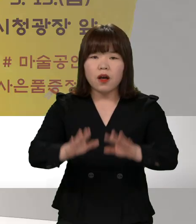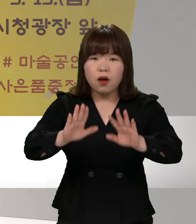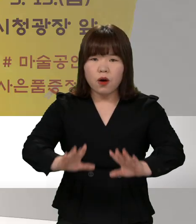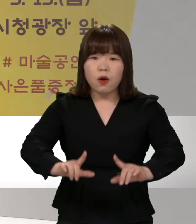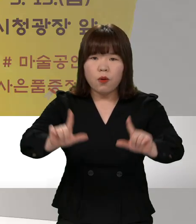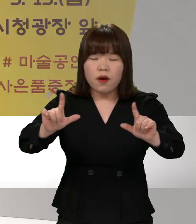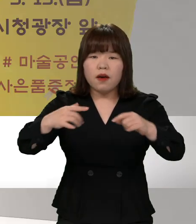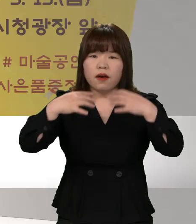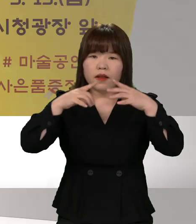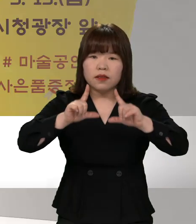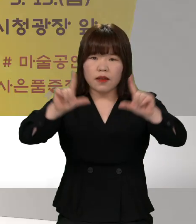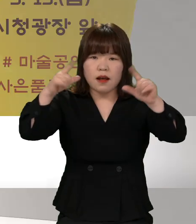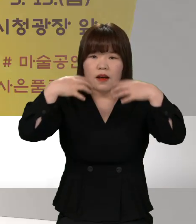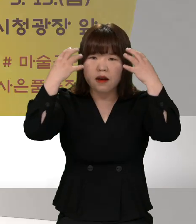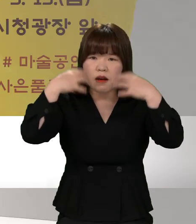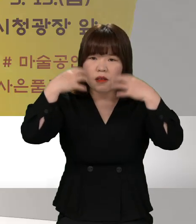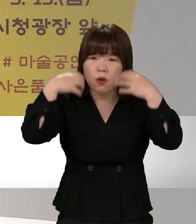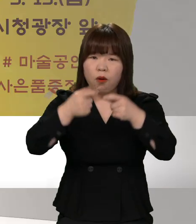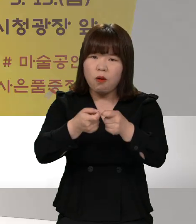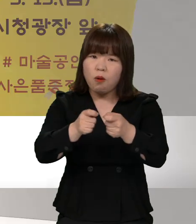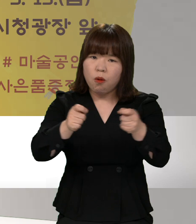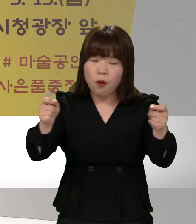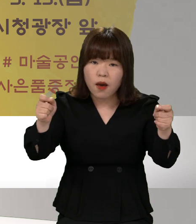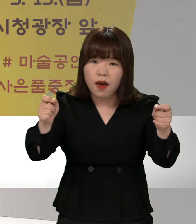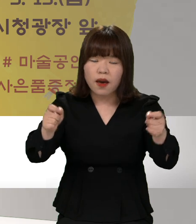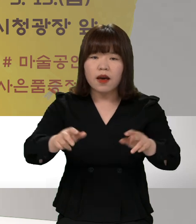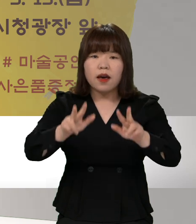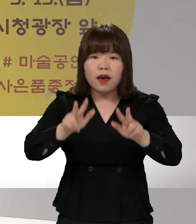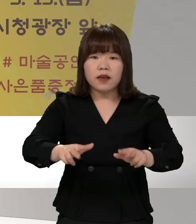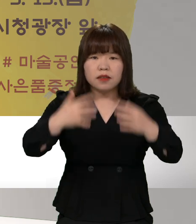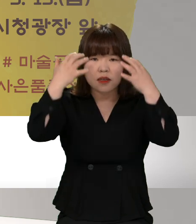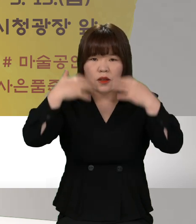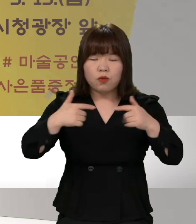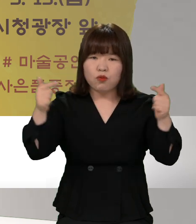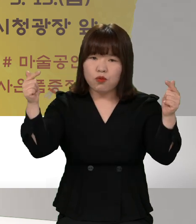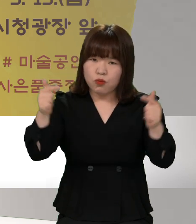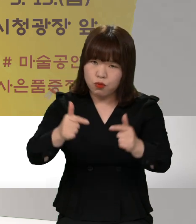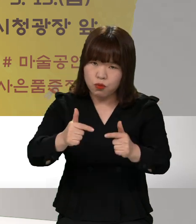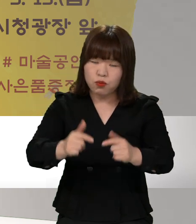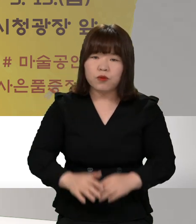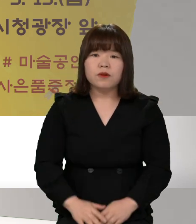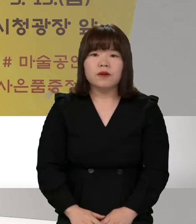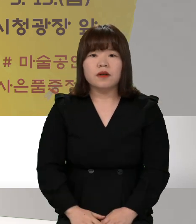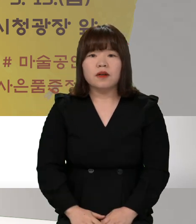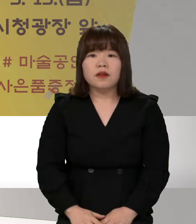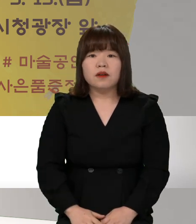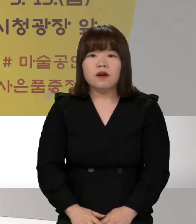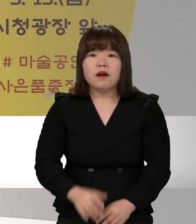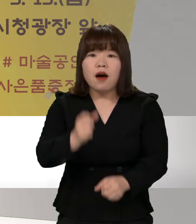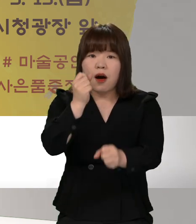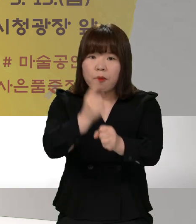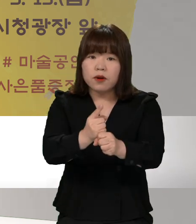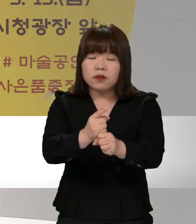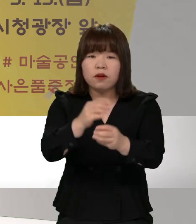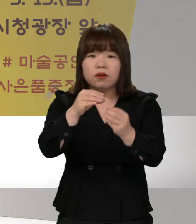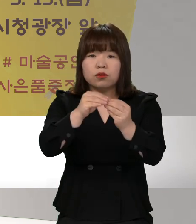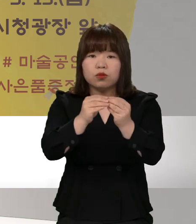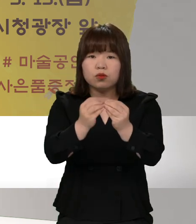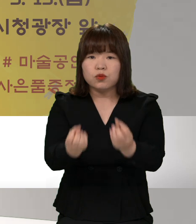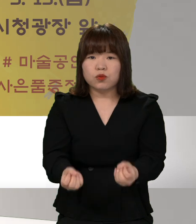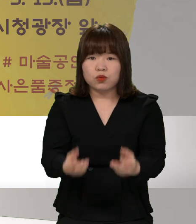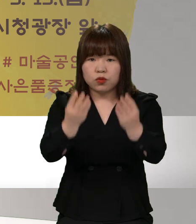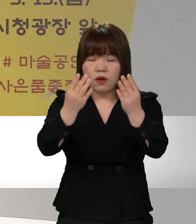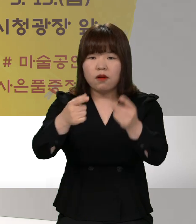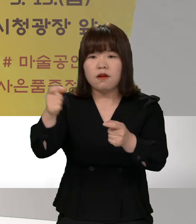네 올해 유독 길게 이어진 여름 더위의 기세가 조금 주춤하는 모양세입니다이 더위를 보내며 가채 비에 나서니